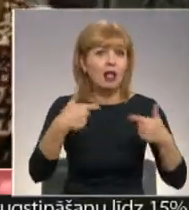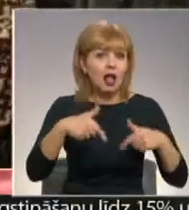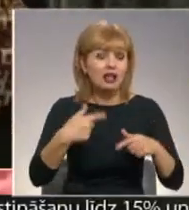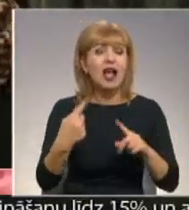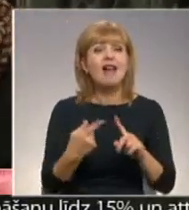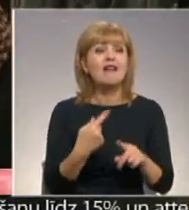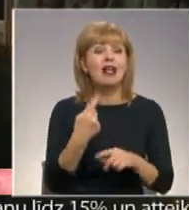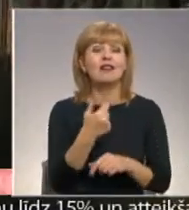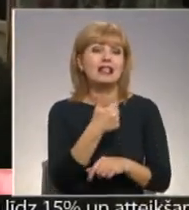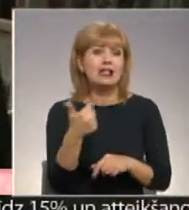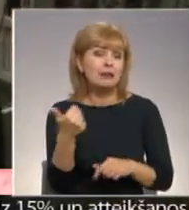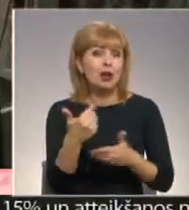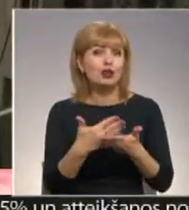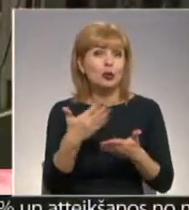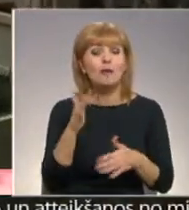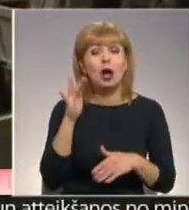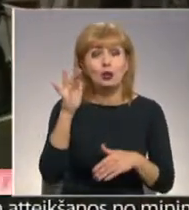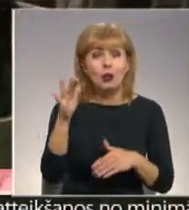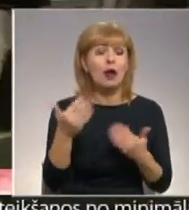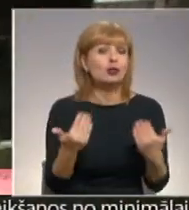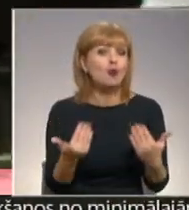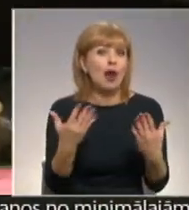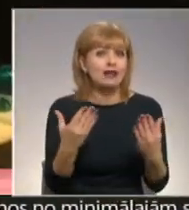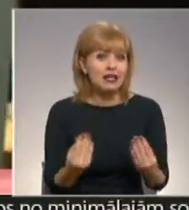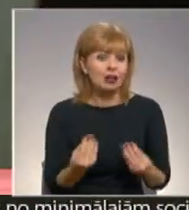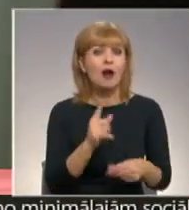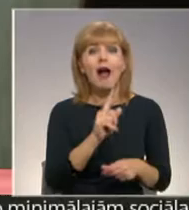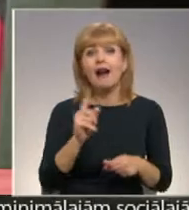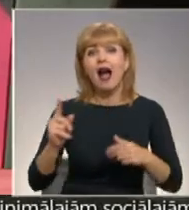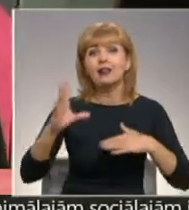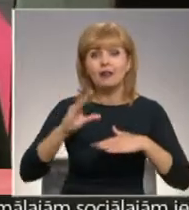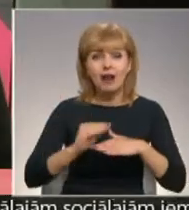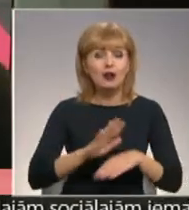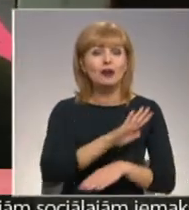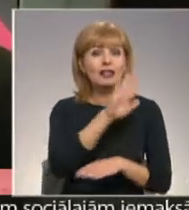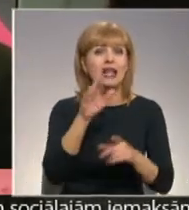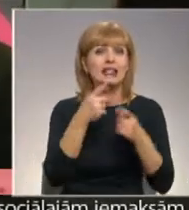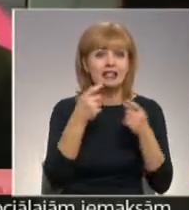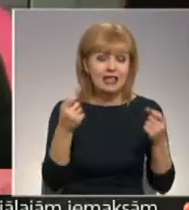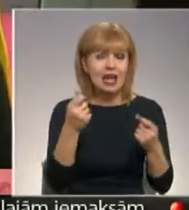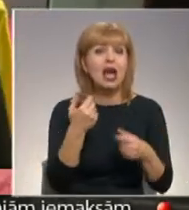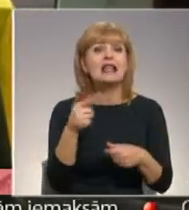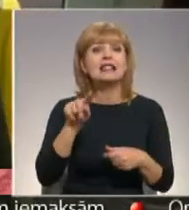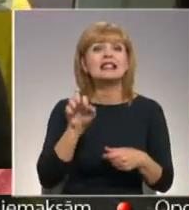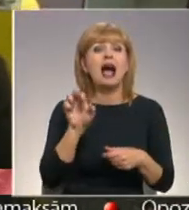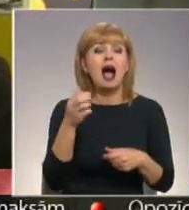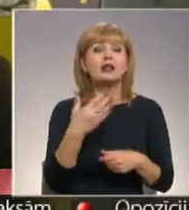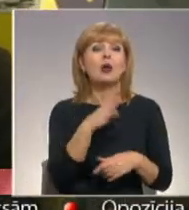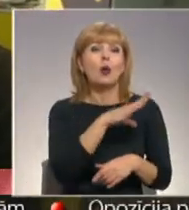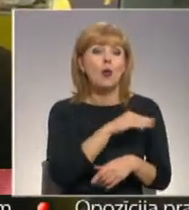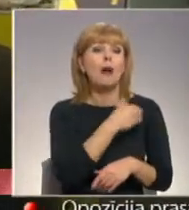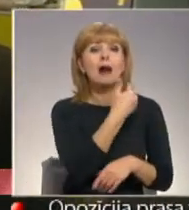Vēl viens īpašs notikums. Turpmāk no šīs dienas katru vakaru dienas ziņā, Sandra, mēs kopā ar tevi vai ar sestdienas